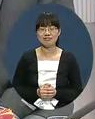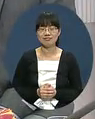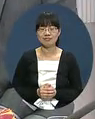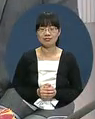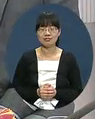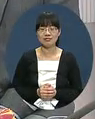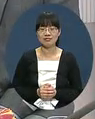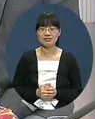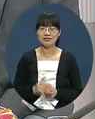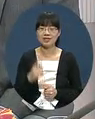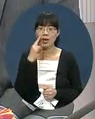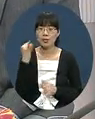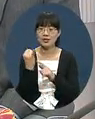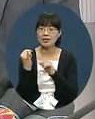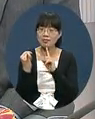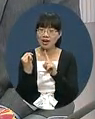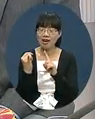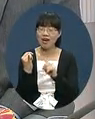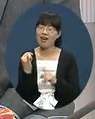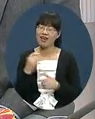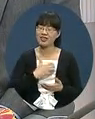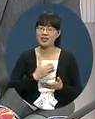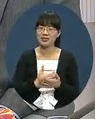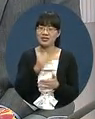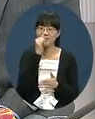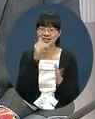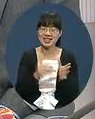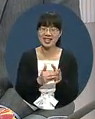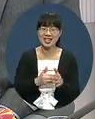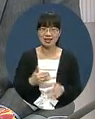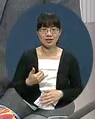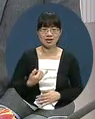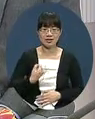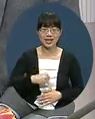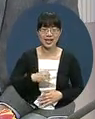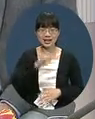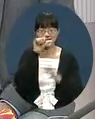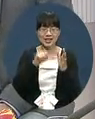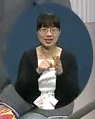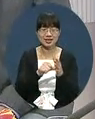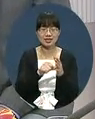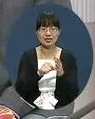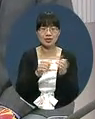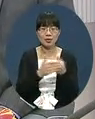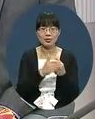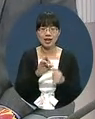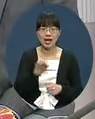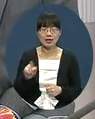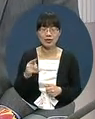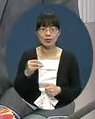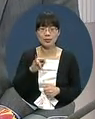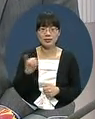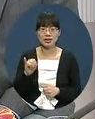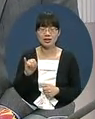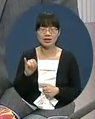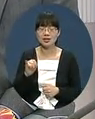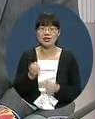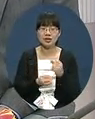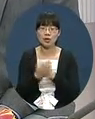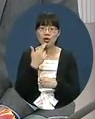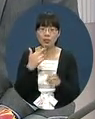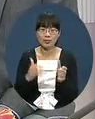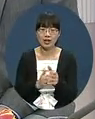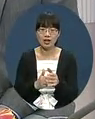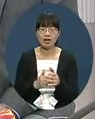아, 제스민 어머니 말이 참 인상 깊어요. 네네. 그 아이의 인생을 결정하지 않는다. 아토피가 단지 공존할 뿐이다. 그 마음가짐